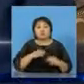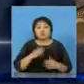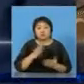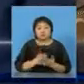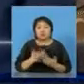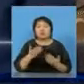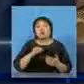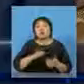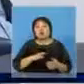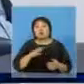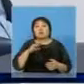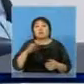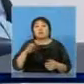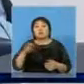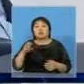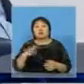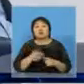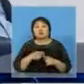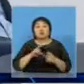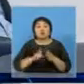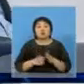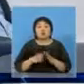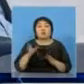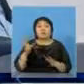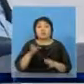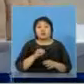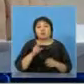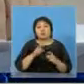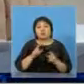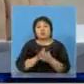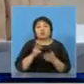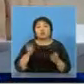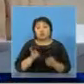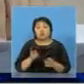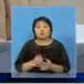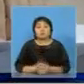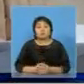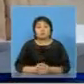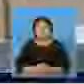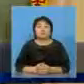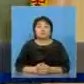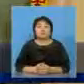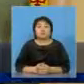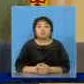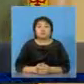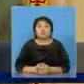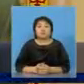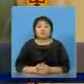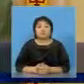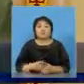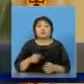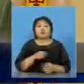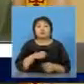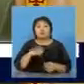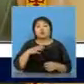тұр. Кәсіпқой медиаторлардың айтуынша мұндай кабинеттер барлық мекемелерде болуы керек. Бастар өзін-өзін басқаруға